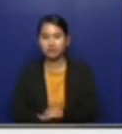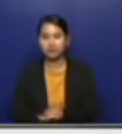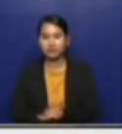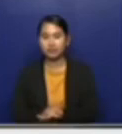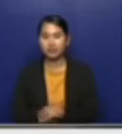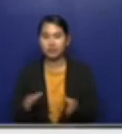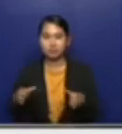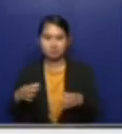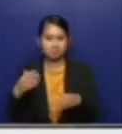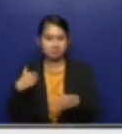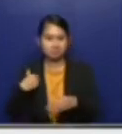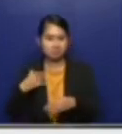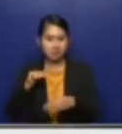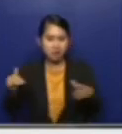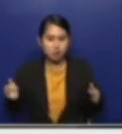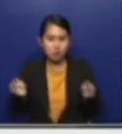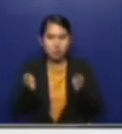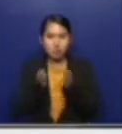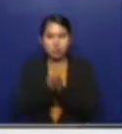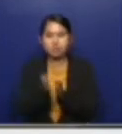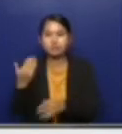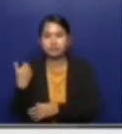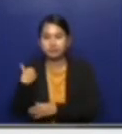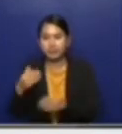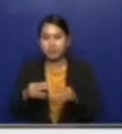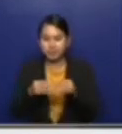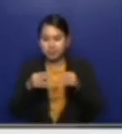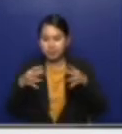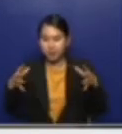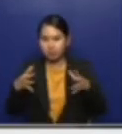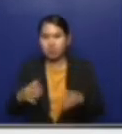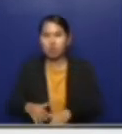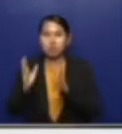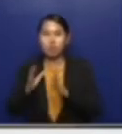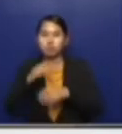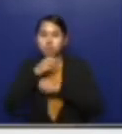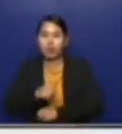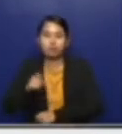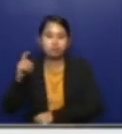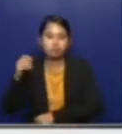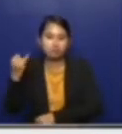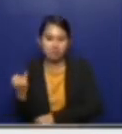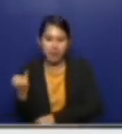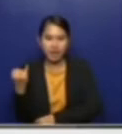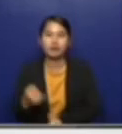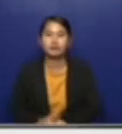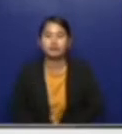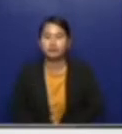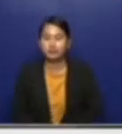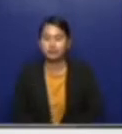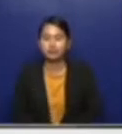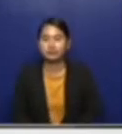ทีรับประกันคนรุ่นเก่าแพ้แน่นอนครับท่านประธาน